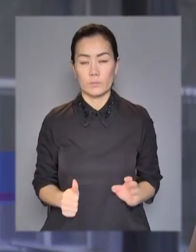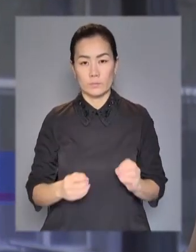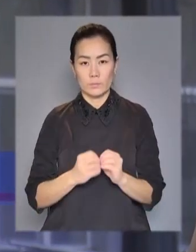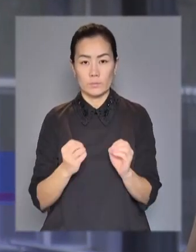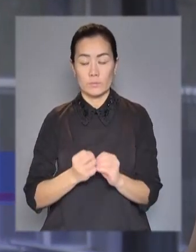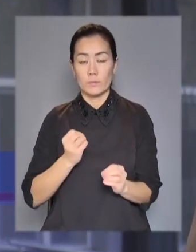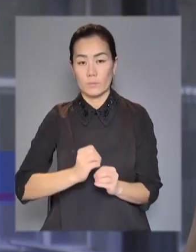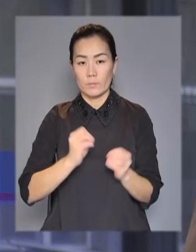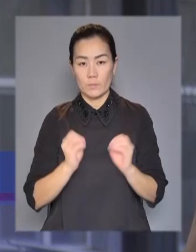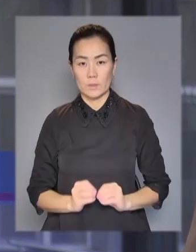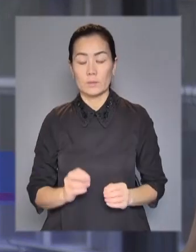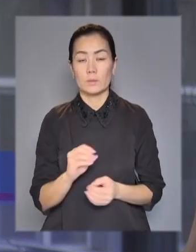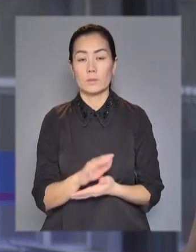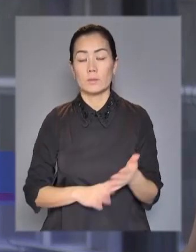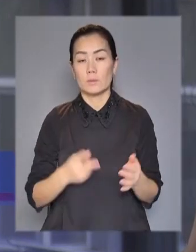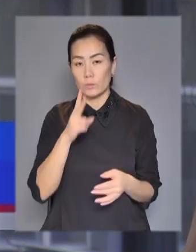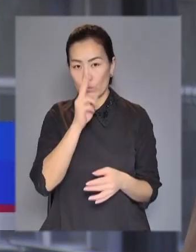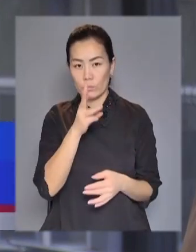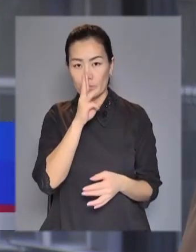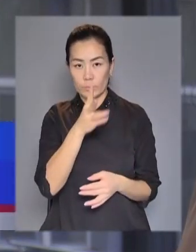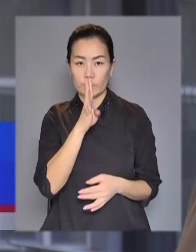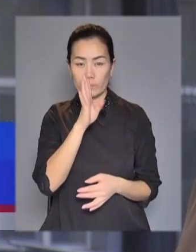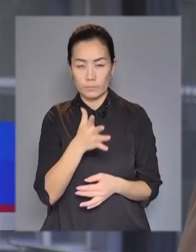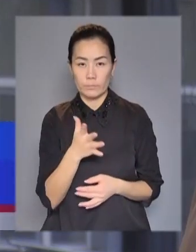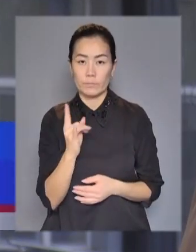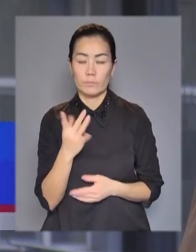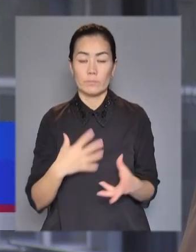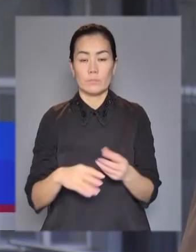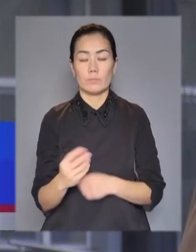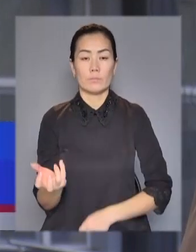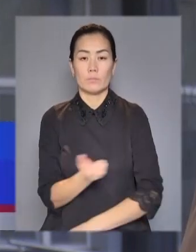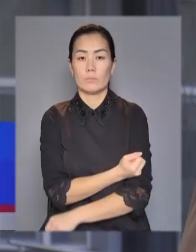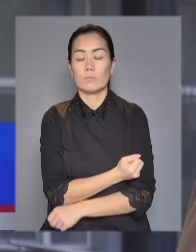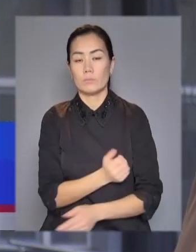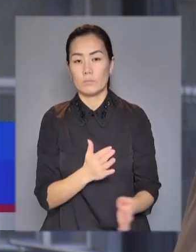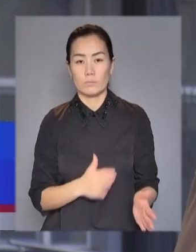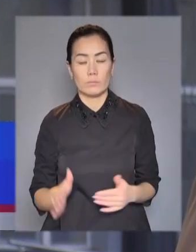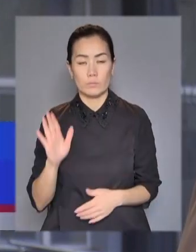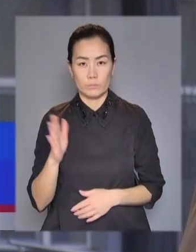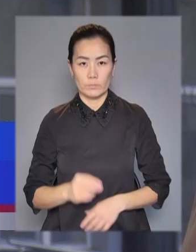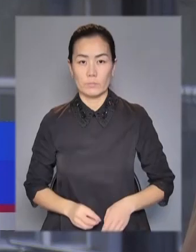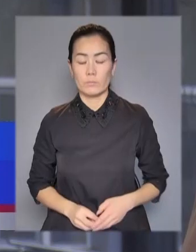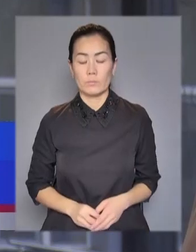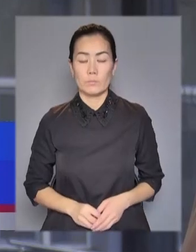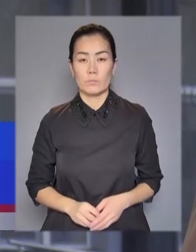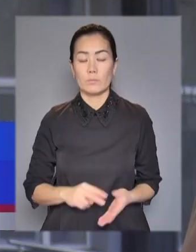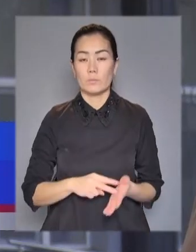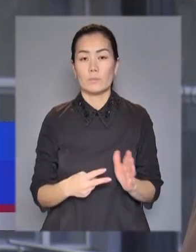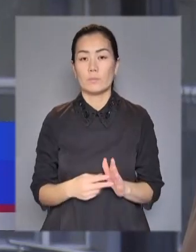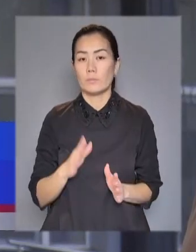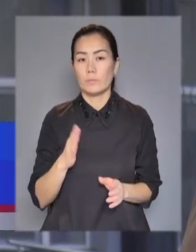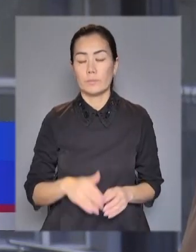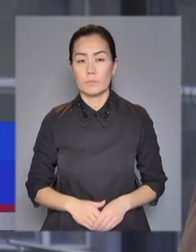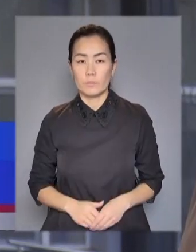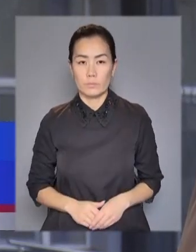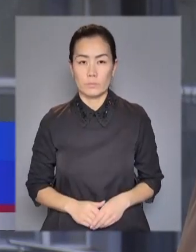ай аралығындағы және сонымен қатар 2 жас, 3 жас, 4 жас аралығындағы балаларды қарқынды екпемен қамтуды жүргізіп